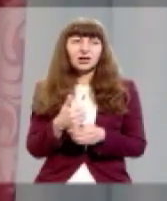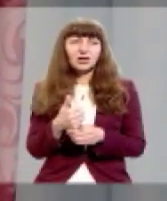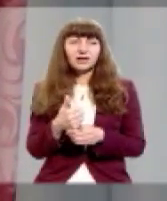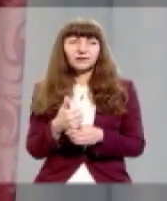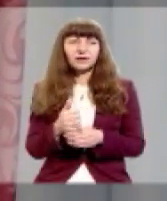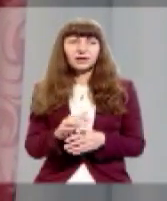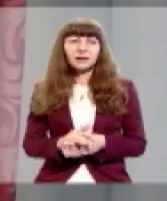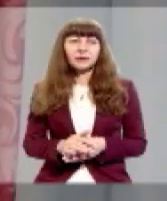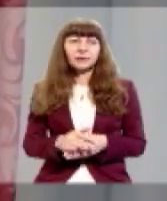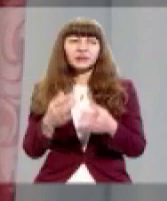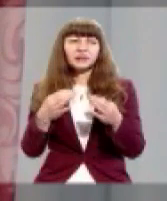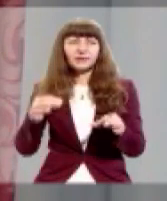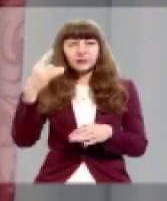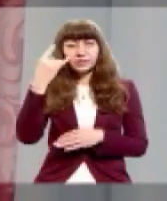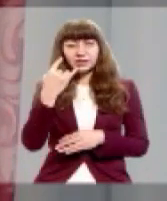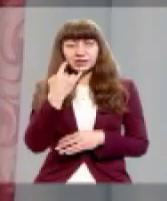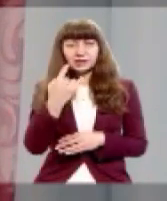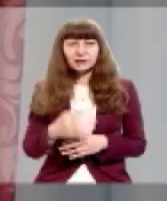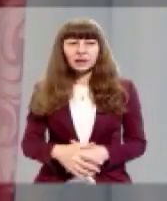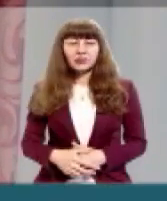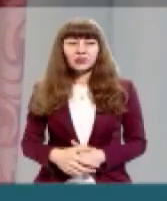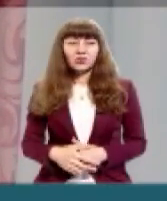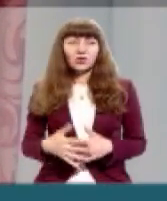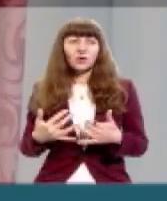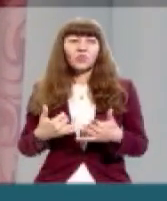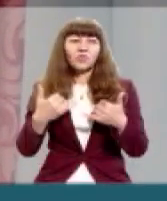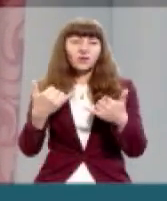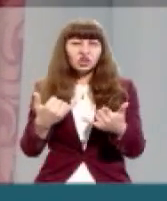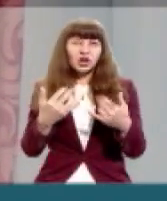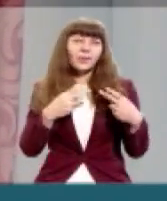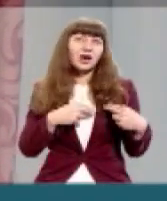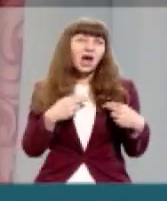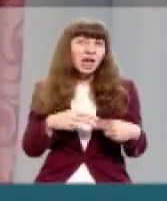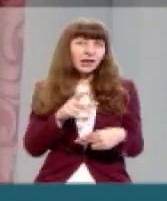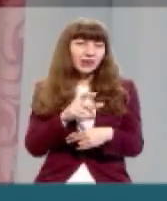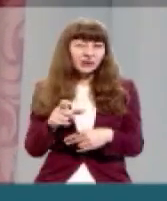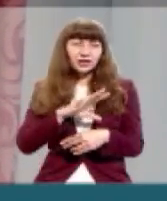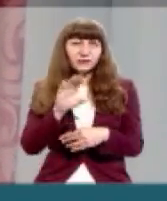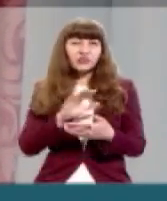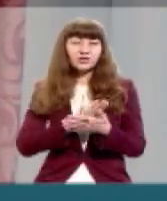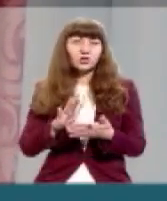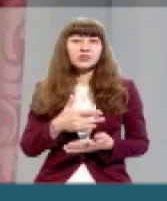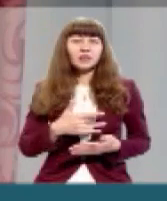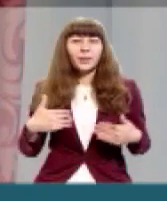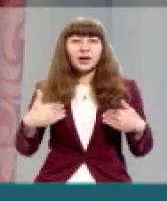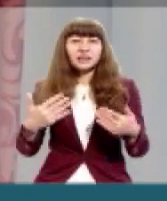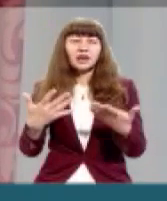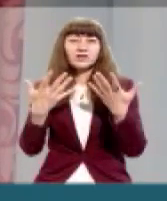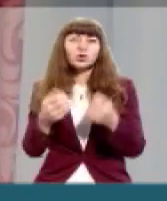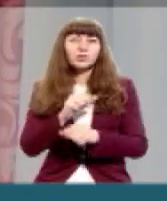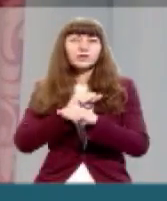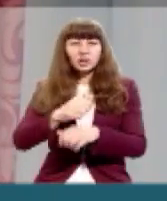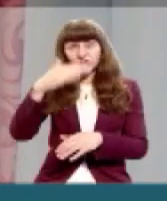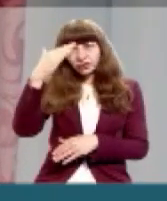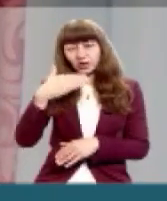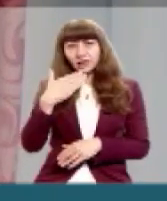и становлением независимости Казахстана. Дорогие коллеги, от всей души разрешите вас поздравить с Днем